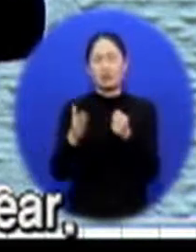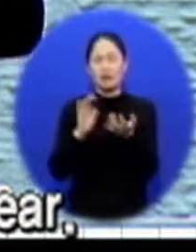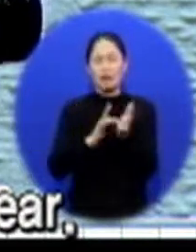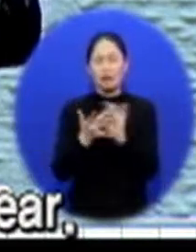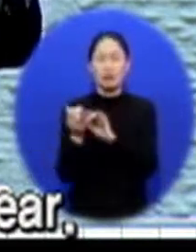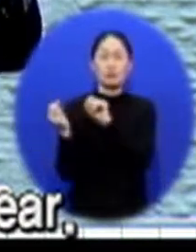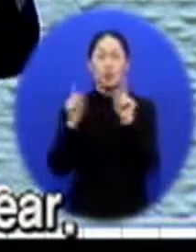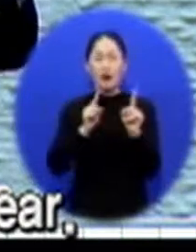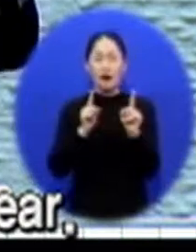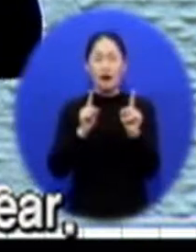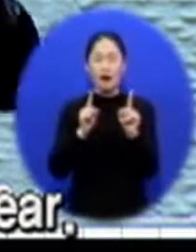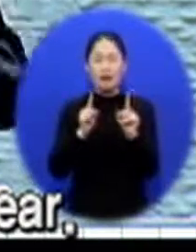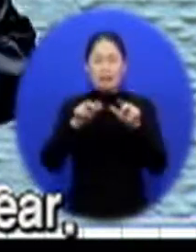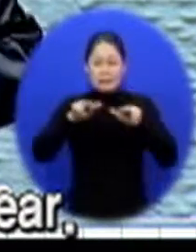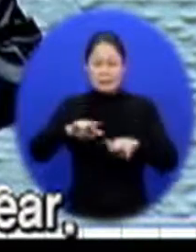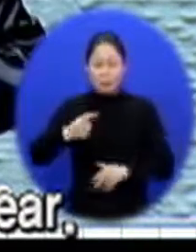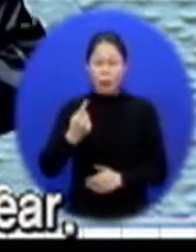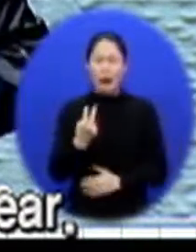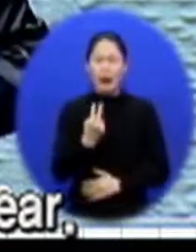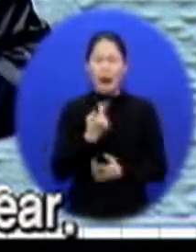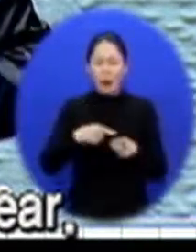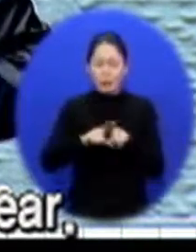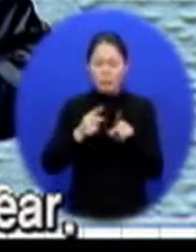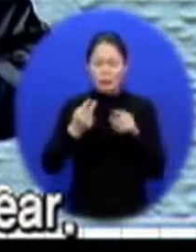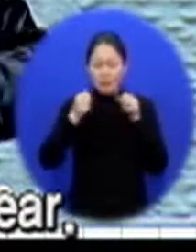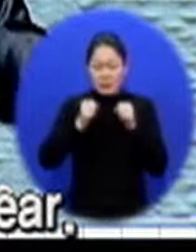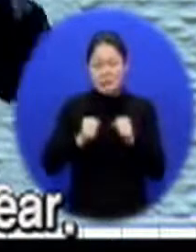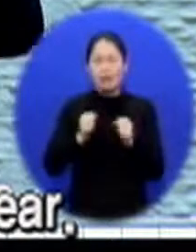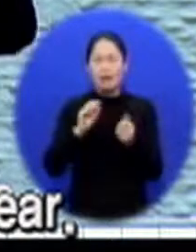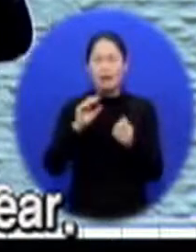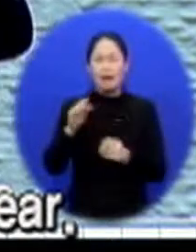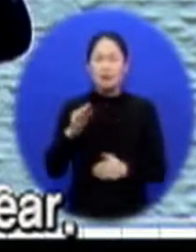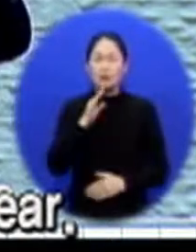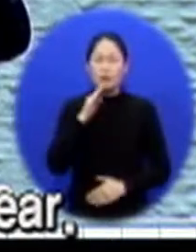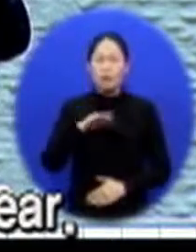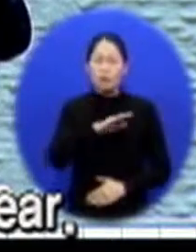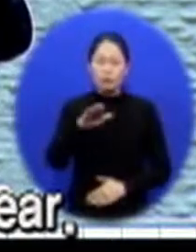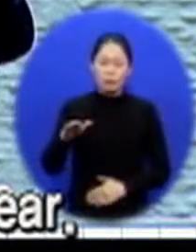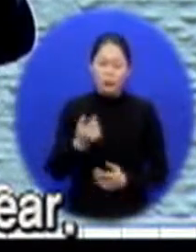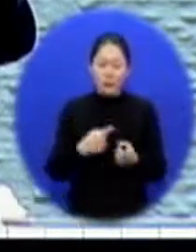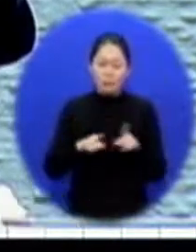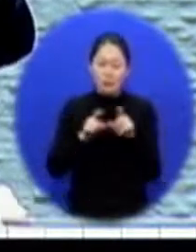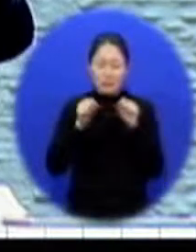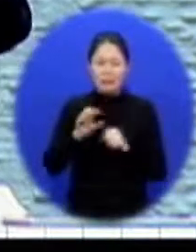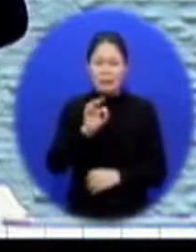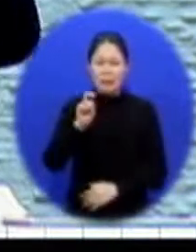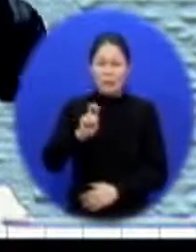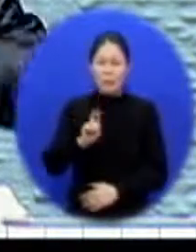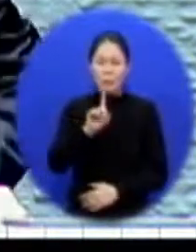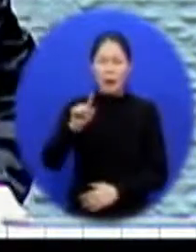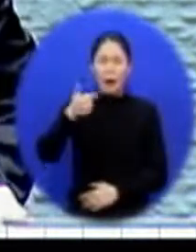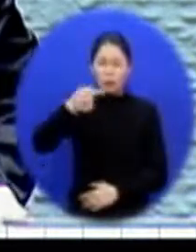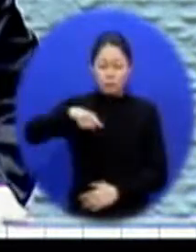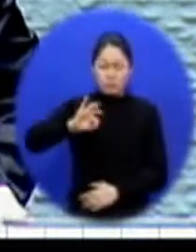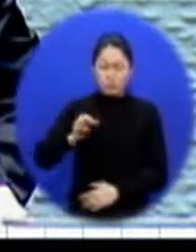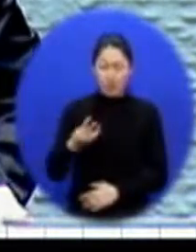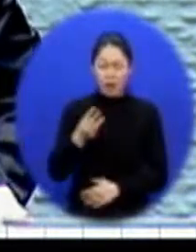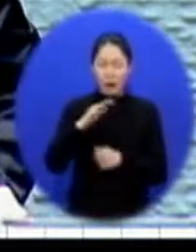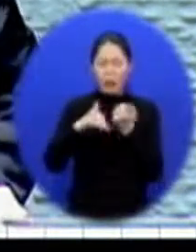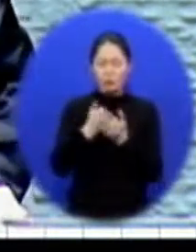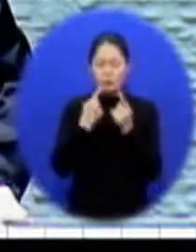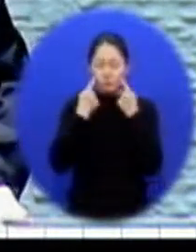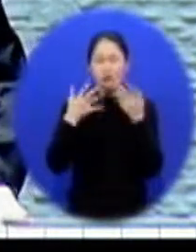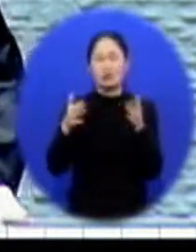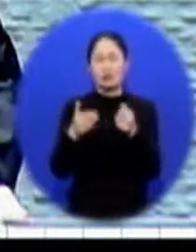부활 그리고 지금도 함께 계시는 임마누엘의 하신 예수님이 너무 분명하니까 흔들릴 이유가 없지요